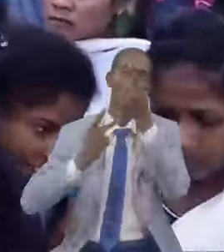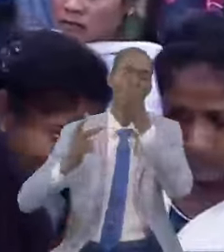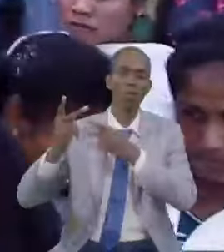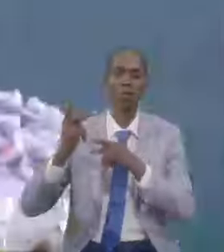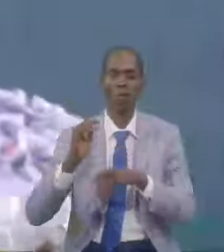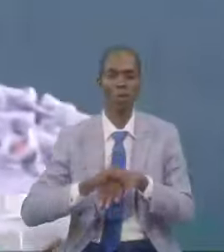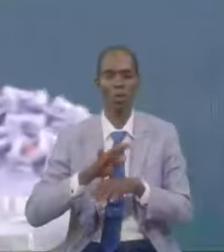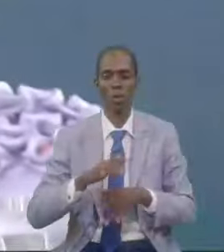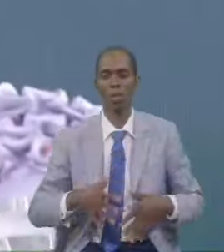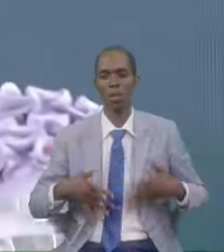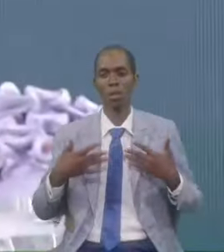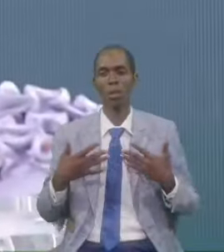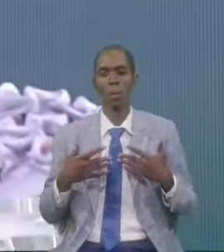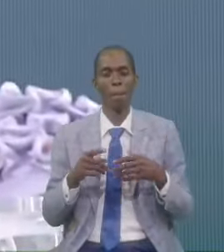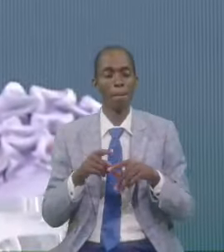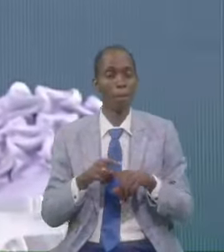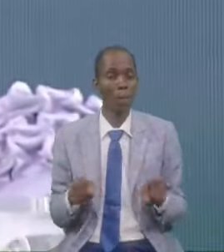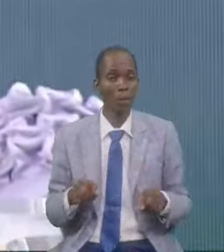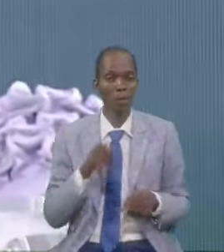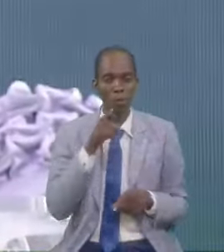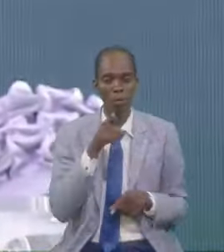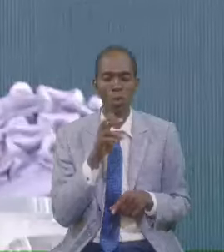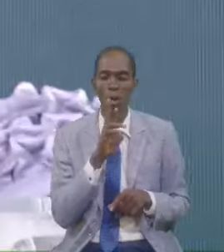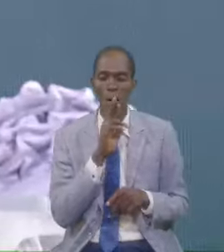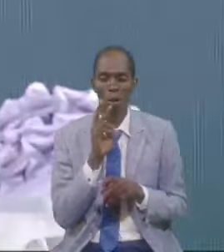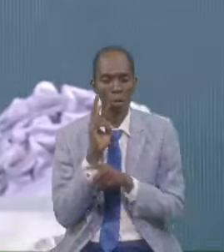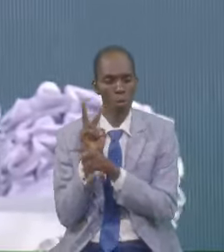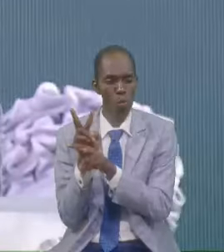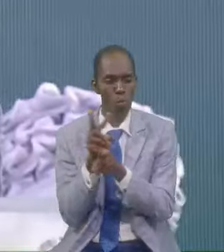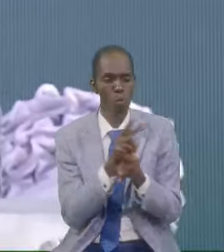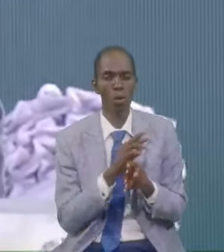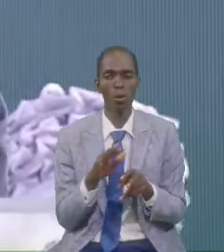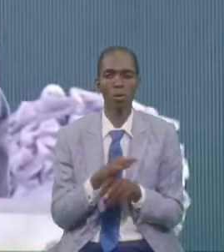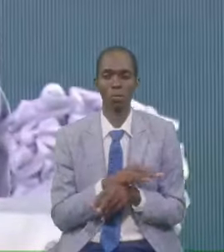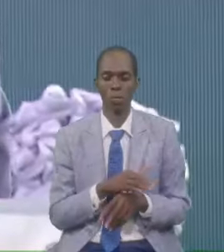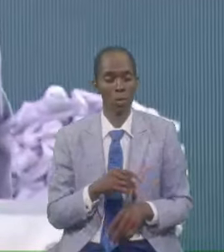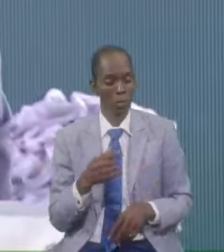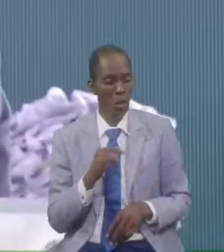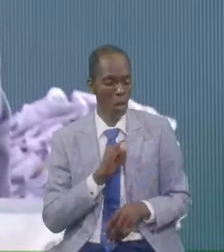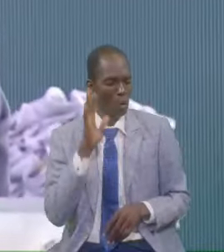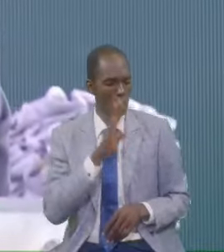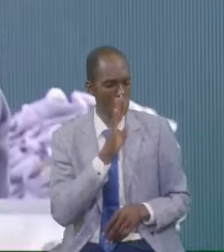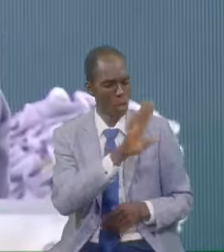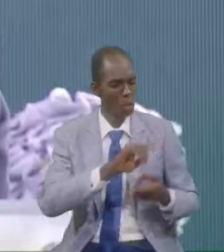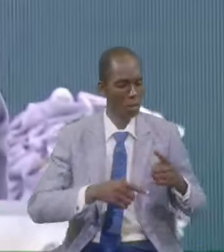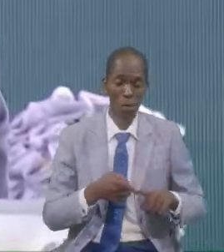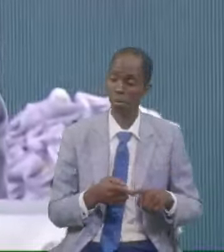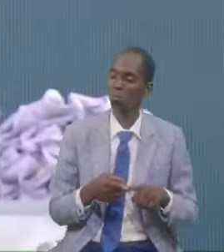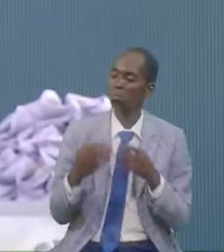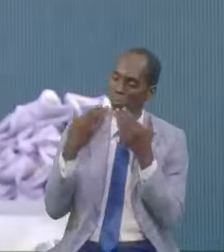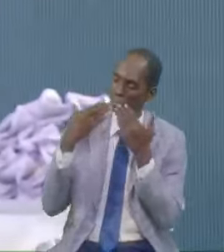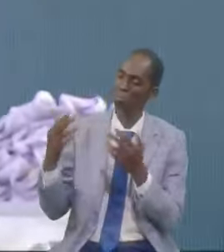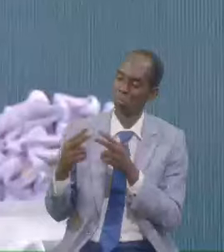మర్చిపోతారు. But you are watchful. అయితే మీరు గమనిగ్గా ఉండాలి. I'll be your friend. నేను మీకు స్నేహితునిగా ఉంటాను. Thank you very much.